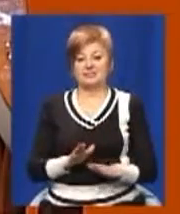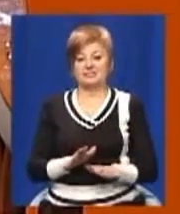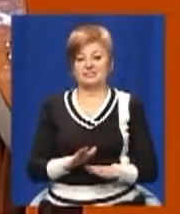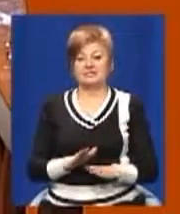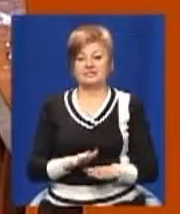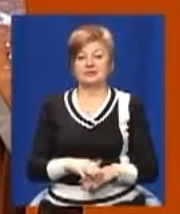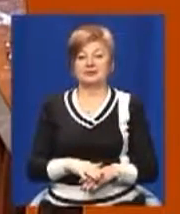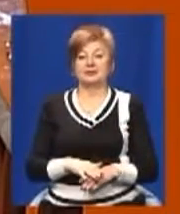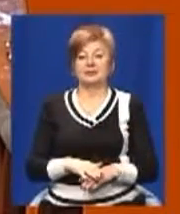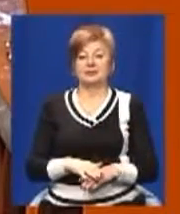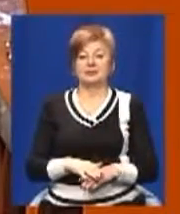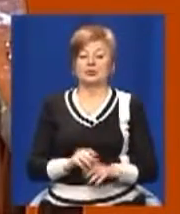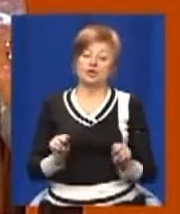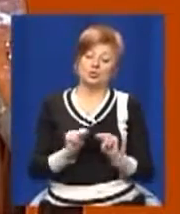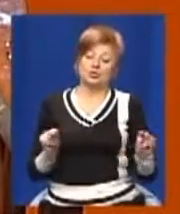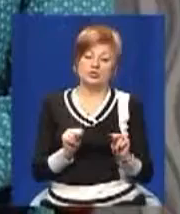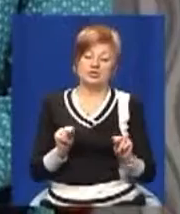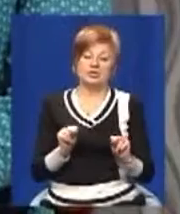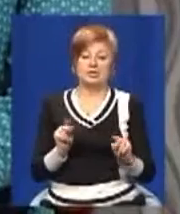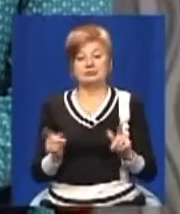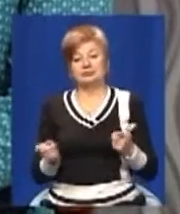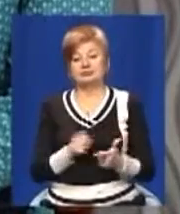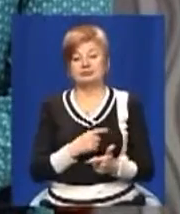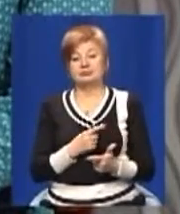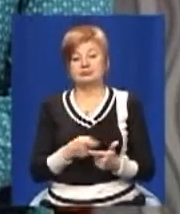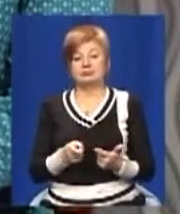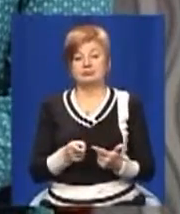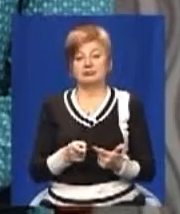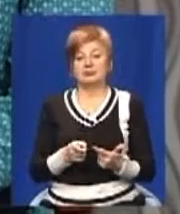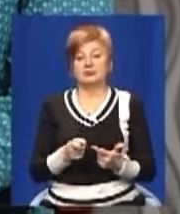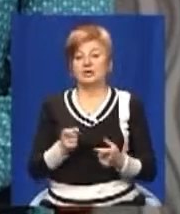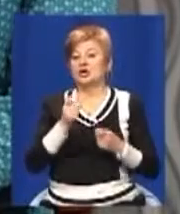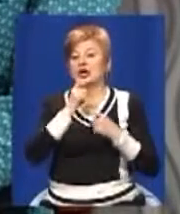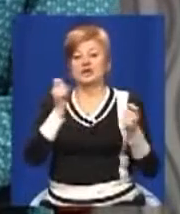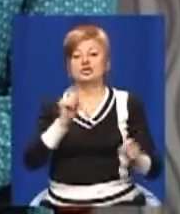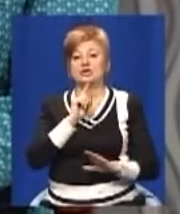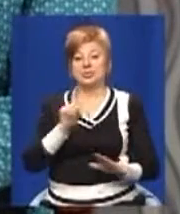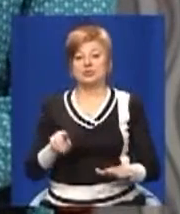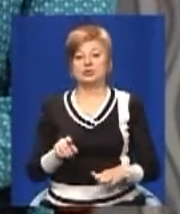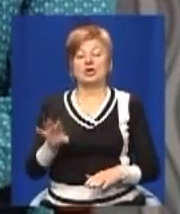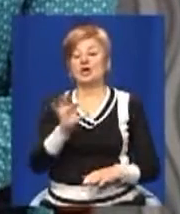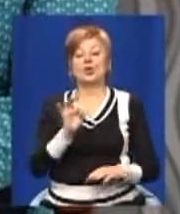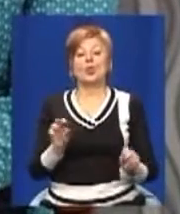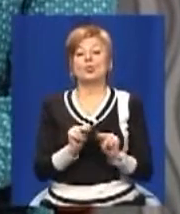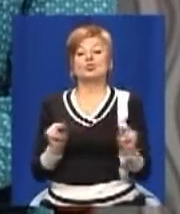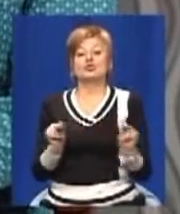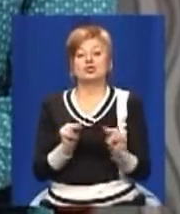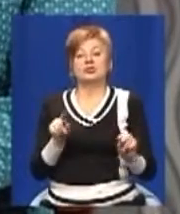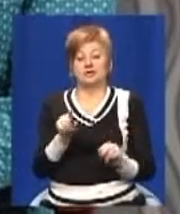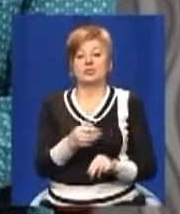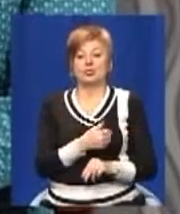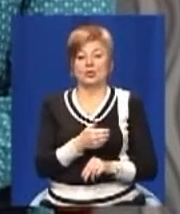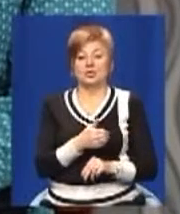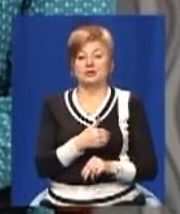вчити, вчителем буду. Ну, це... Там, де не хочеться кричати. Вчителем. А, до речі, про вчительство. Ти б